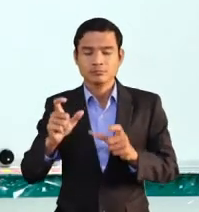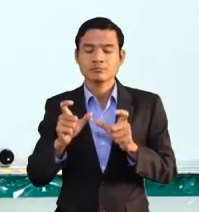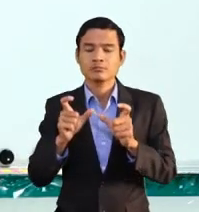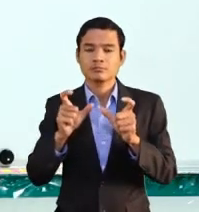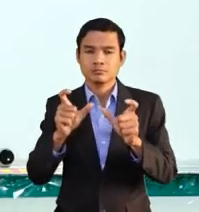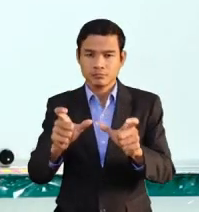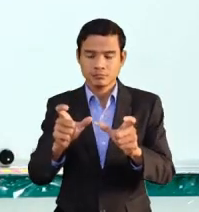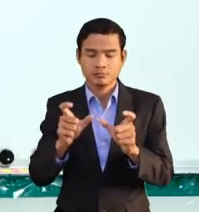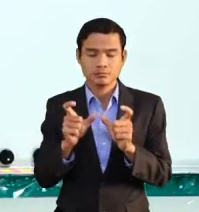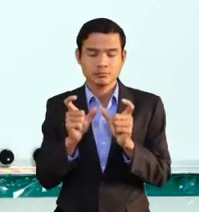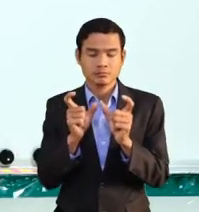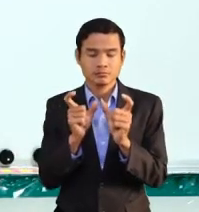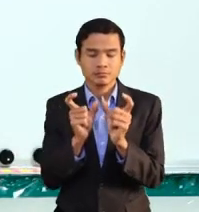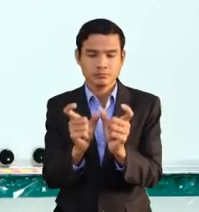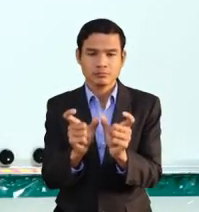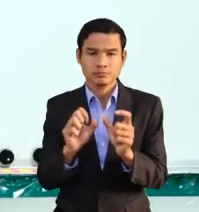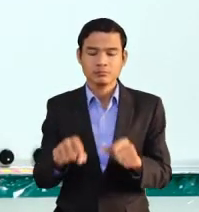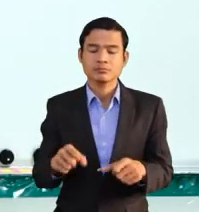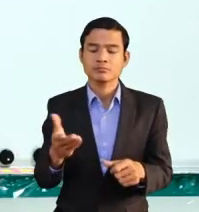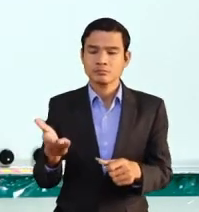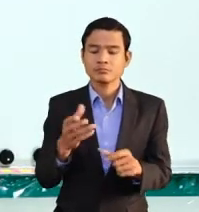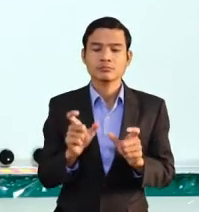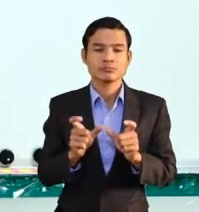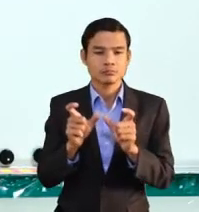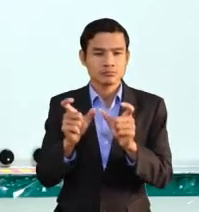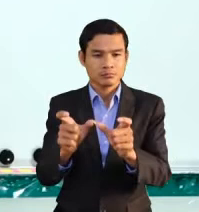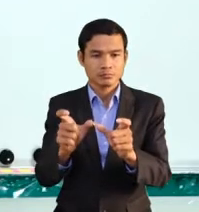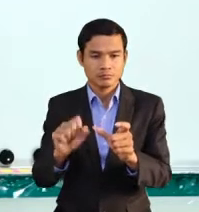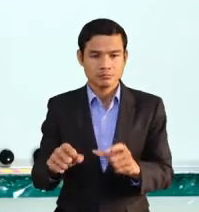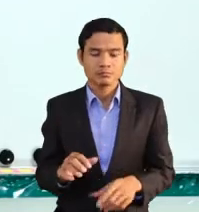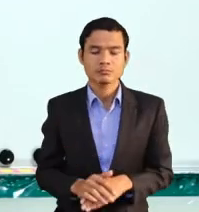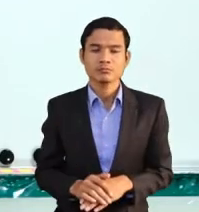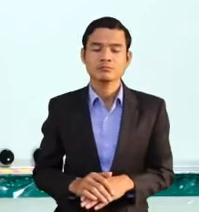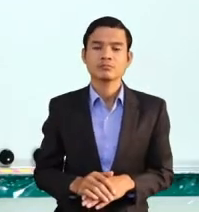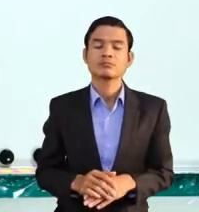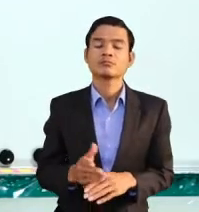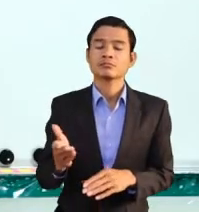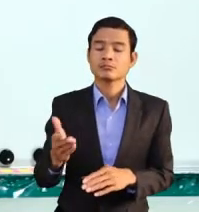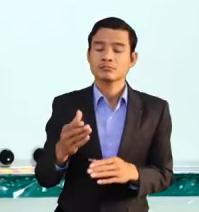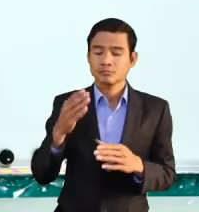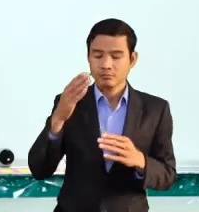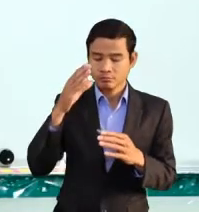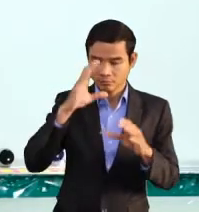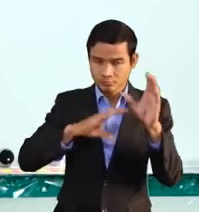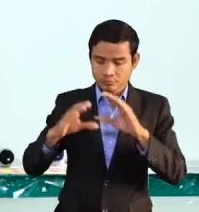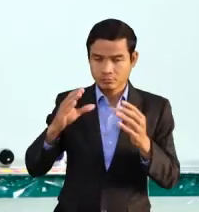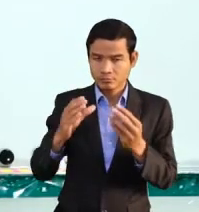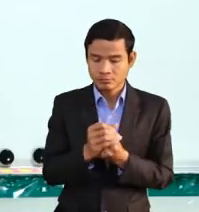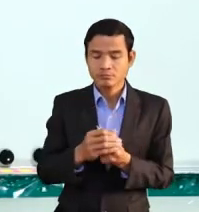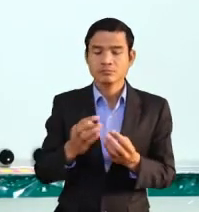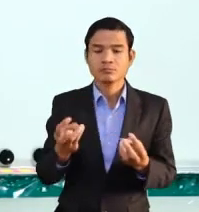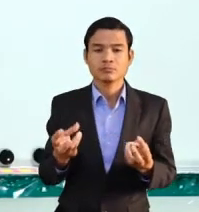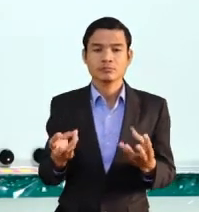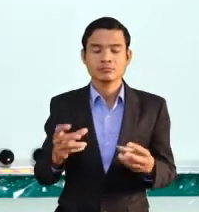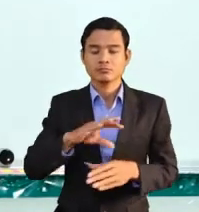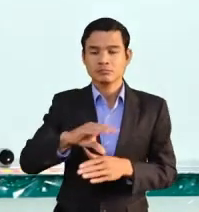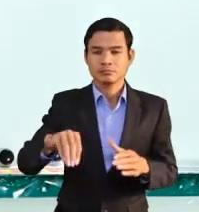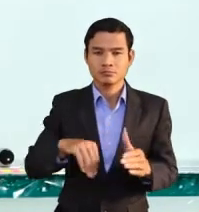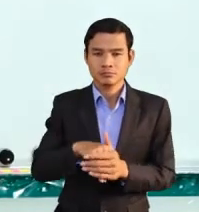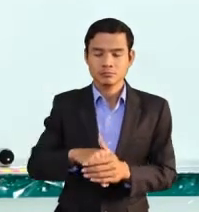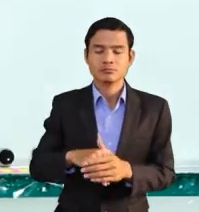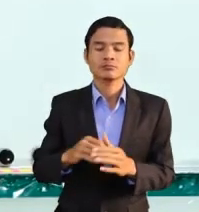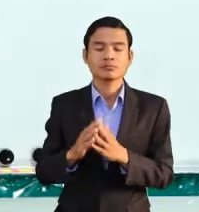ban cha là ổn nà chứ con thà là con thà đoàn tiết rốt chồng luôn ba ổng co tiếng ớt đai rật dân buôn đặt